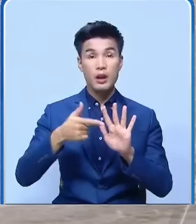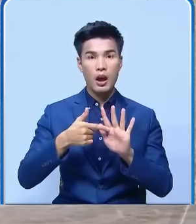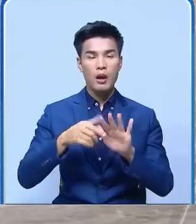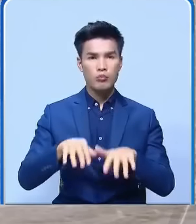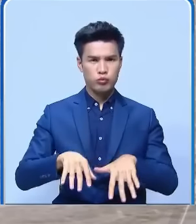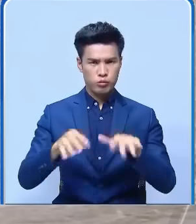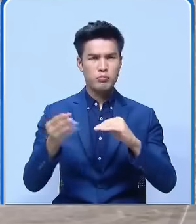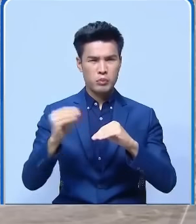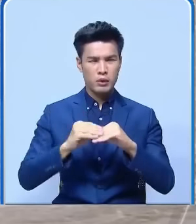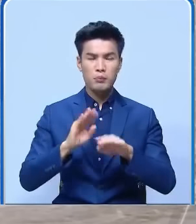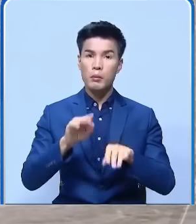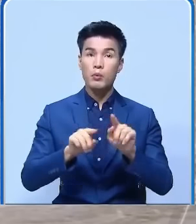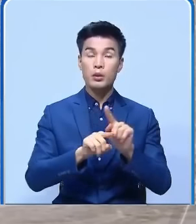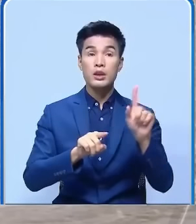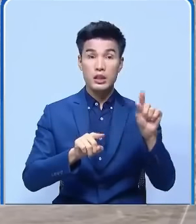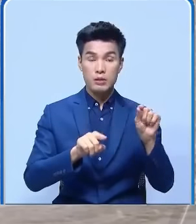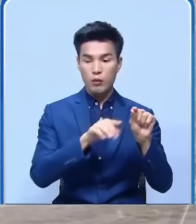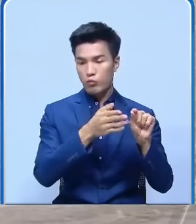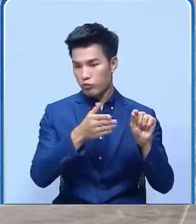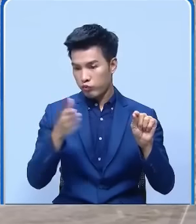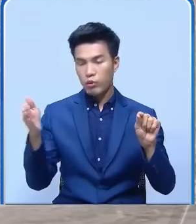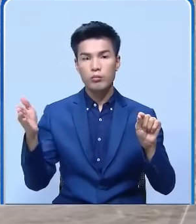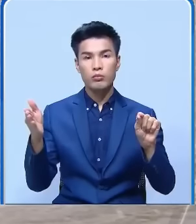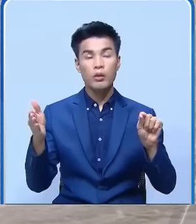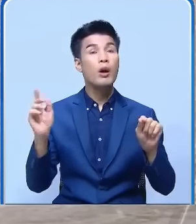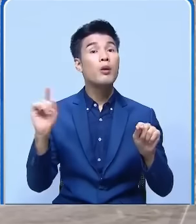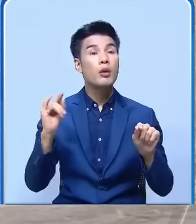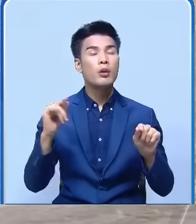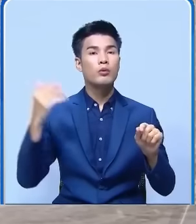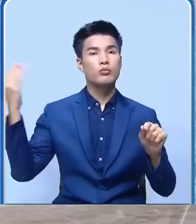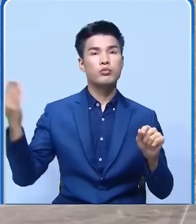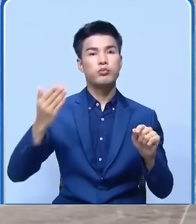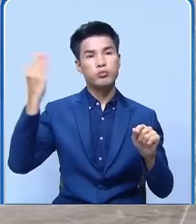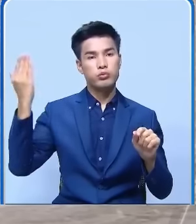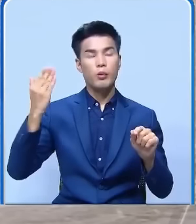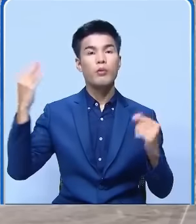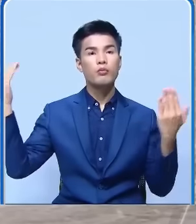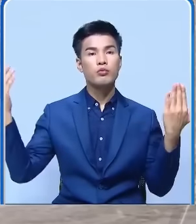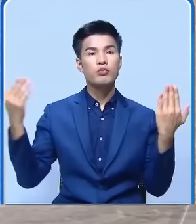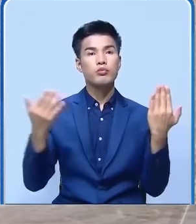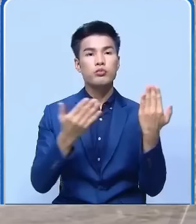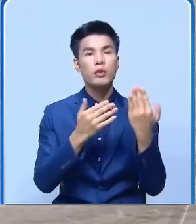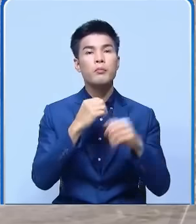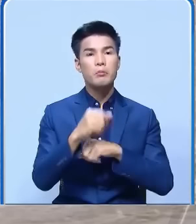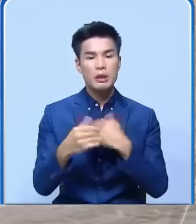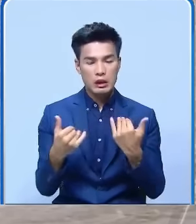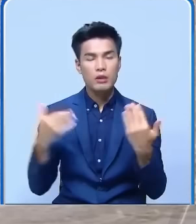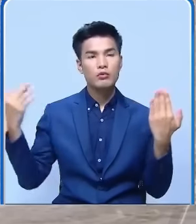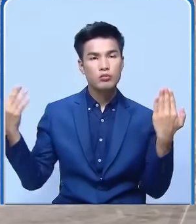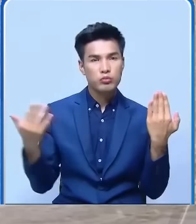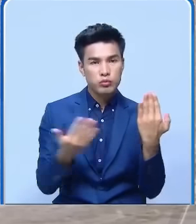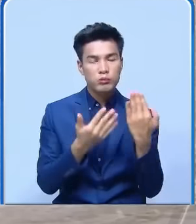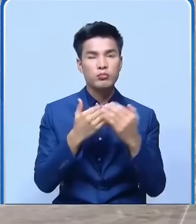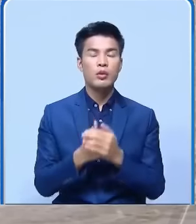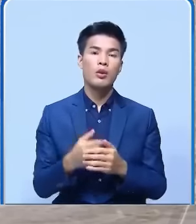ต้นไปพรุ่งนี้นะคะคุณผู้ชมก็จากปัจจัยร่องมรสุมพาดผ่านและมรสุมประจำฤดูปกคลุมนั่นเองค่ะ หนักหน่ว